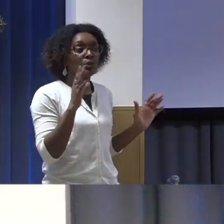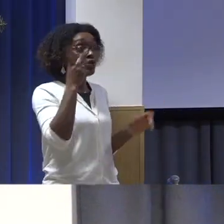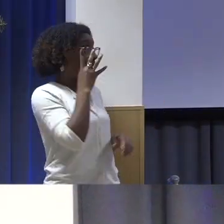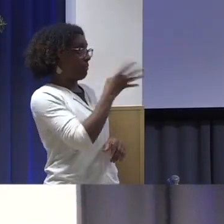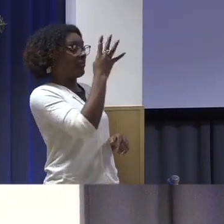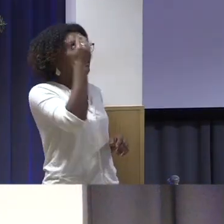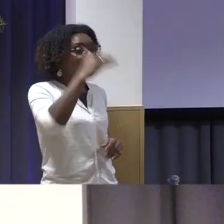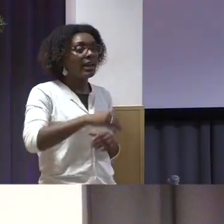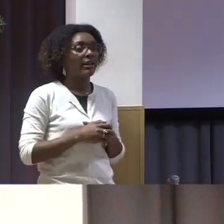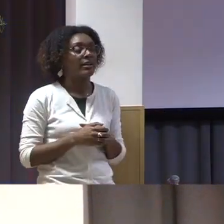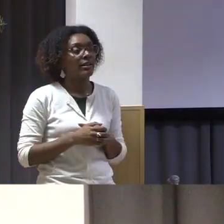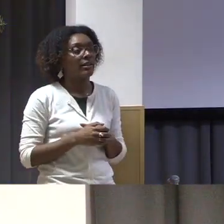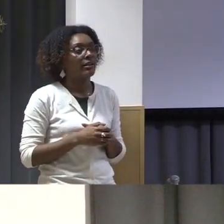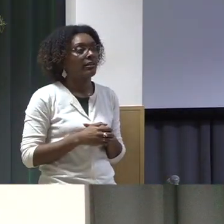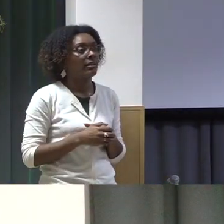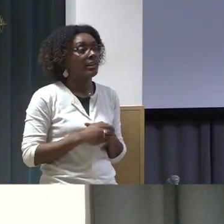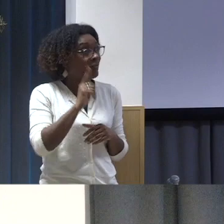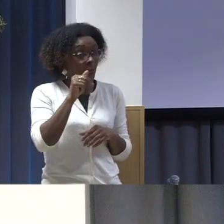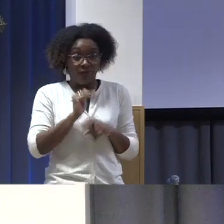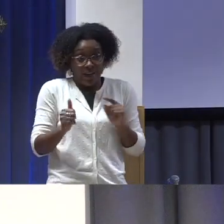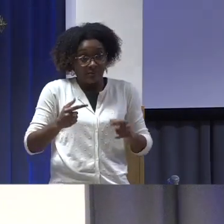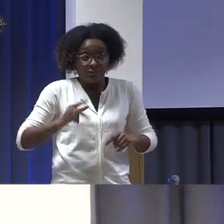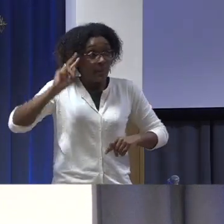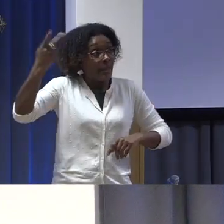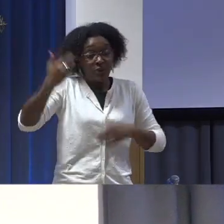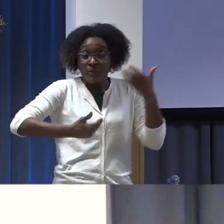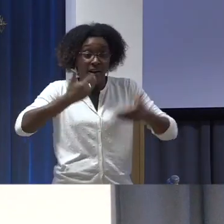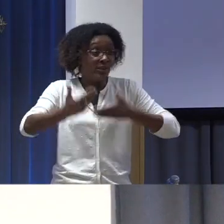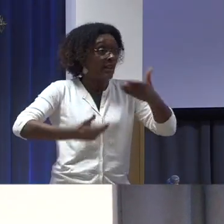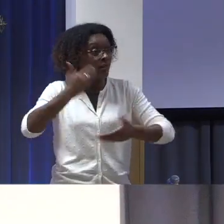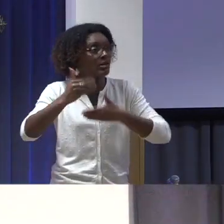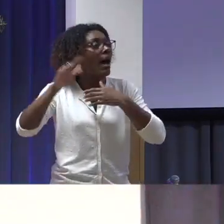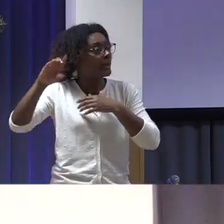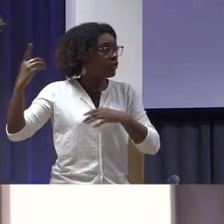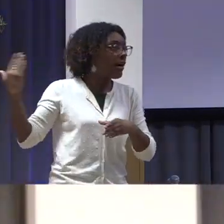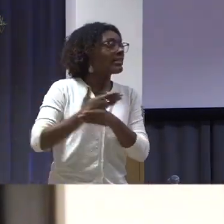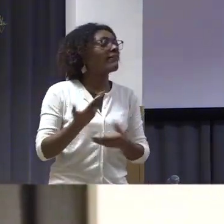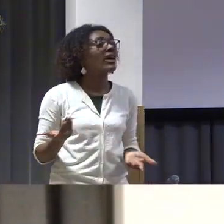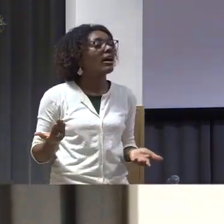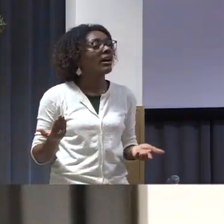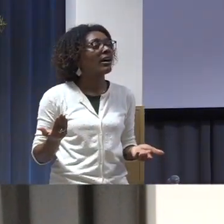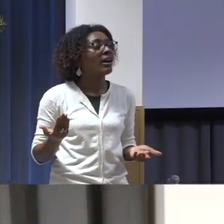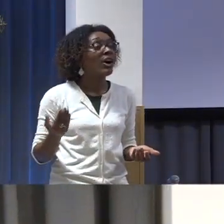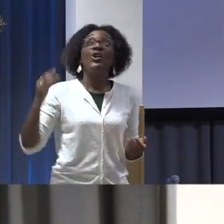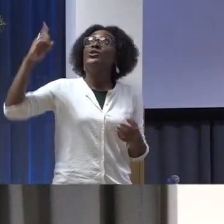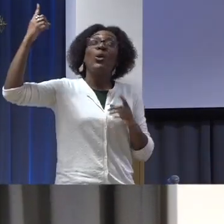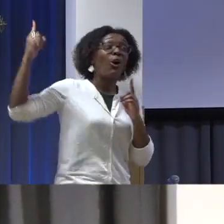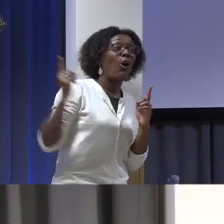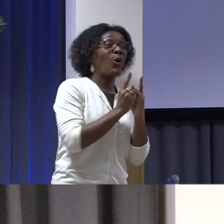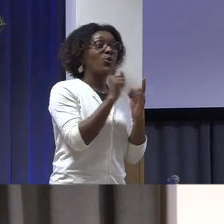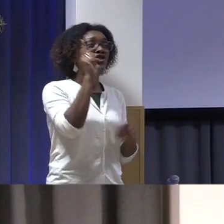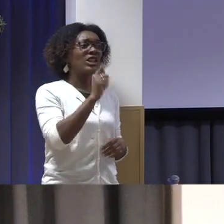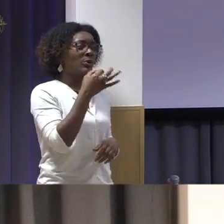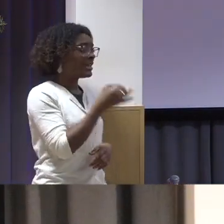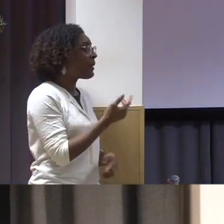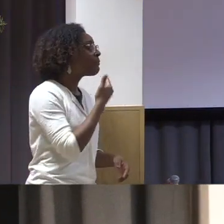ne faisait que ce qu'il fallait faire et le cdr va lui dire bonjour vaillants héros alors ici dix